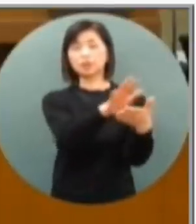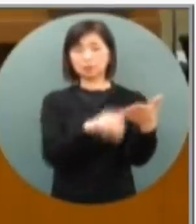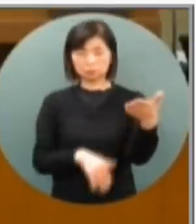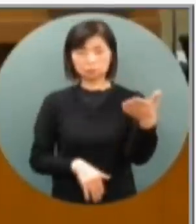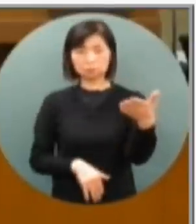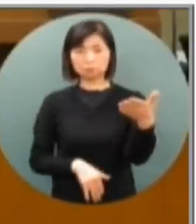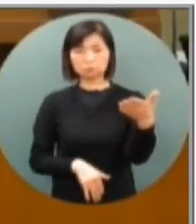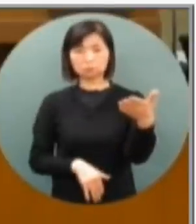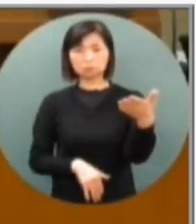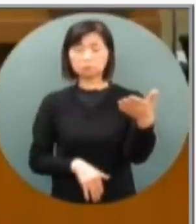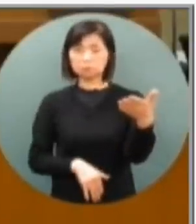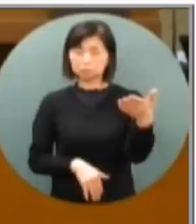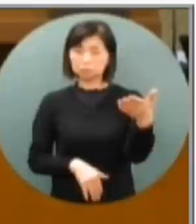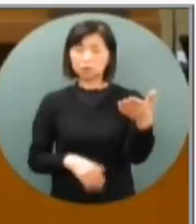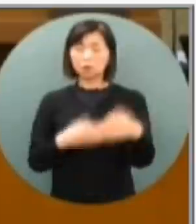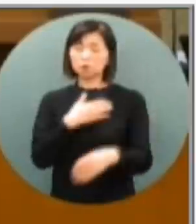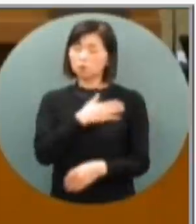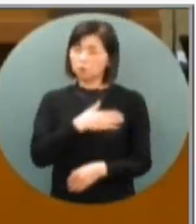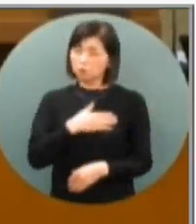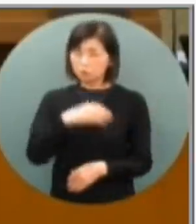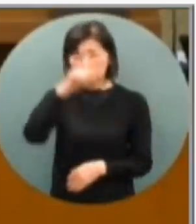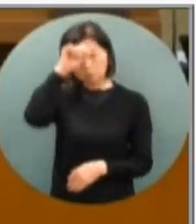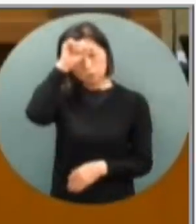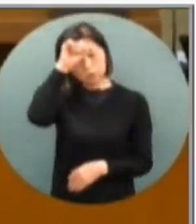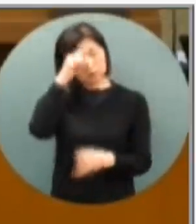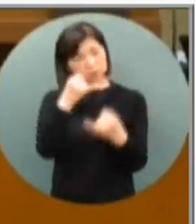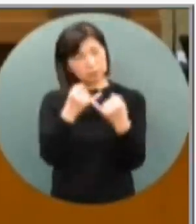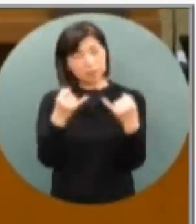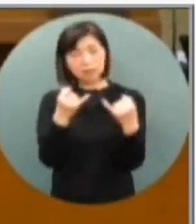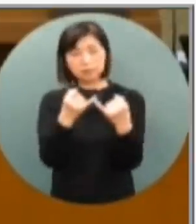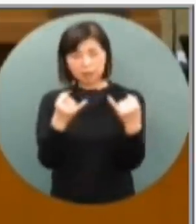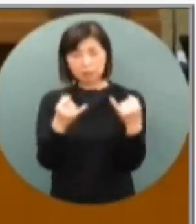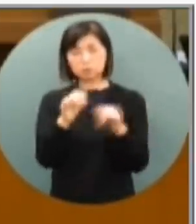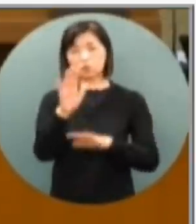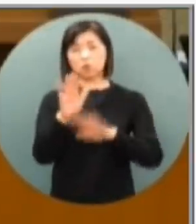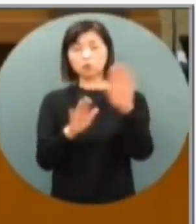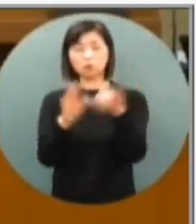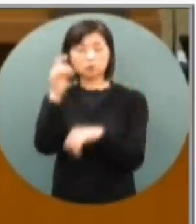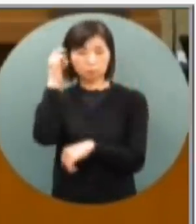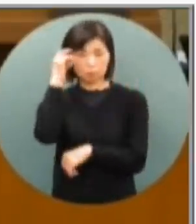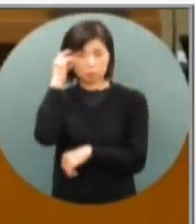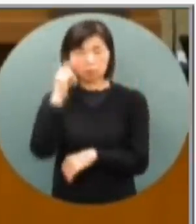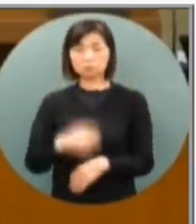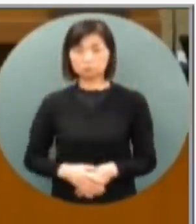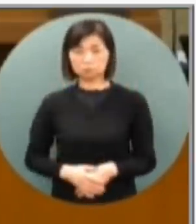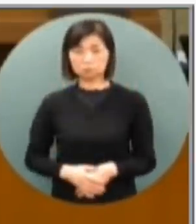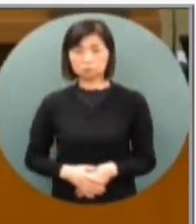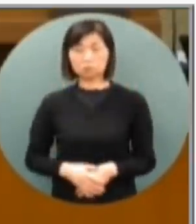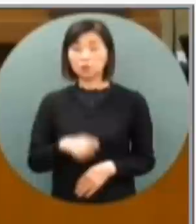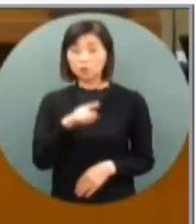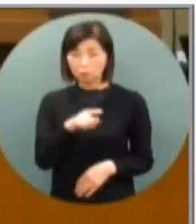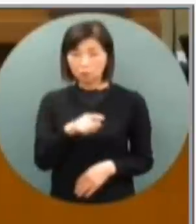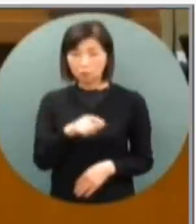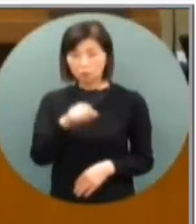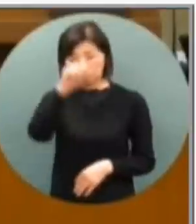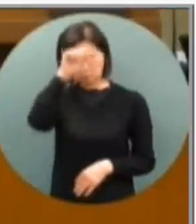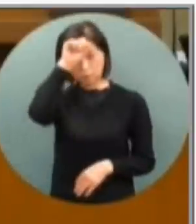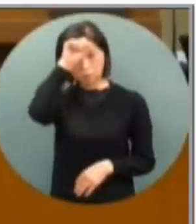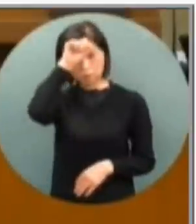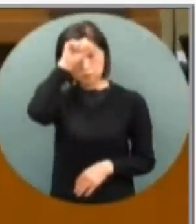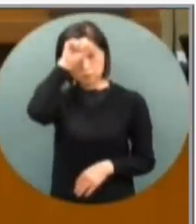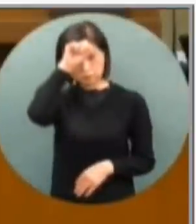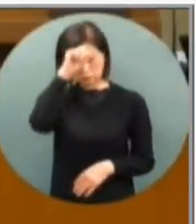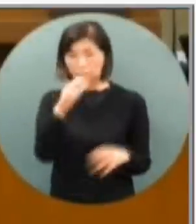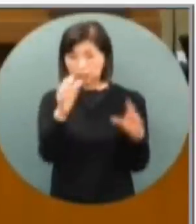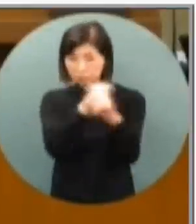ような、状況であろうかなというふうに、思います。これを直していかなければいけない、そういう意